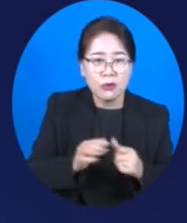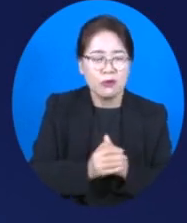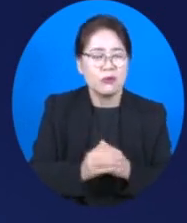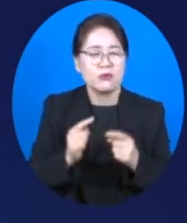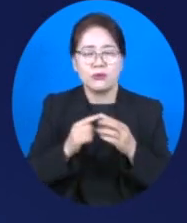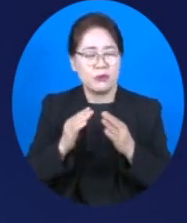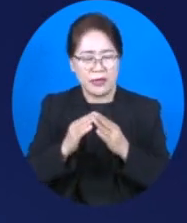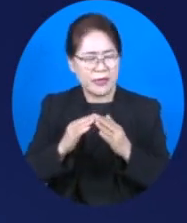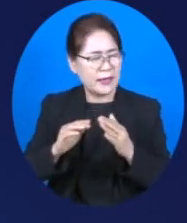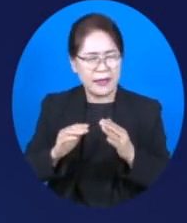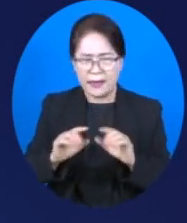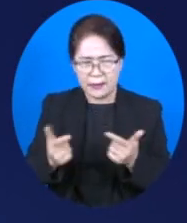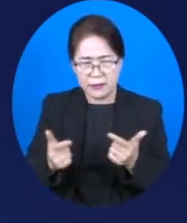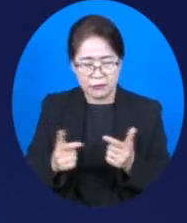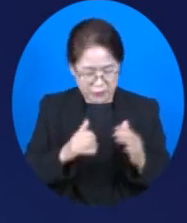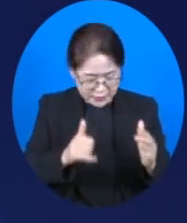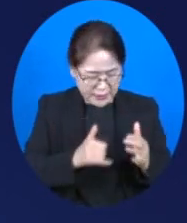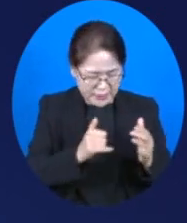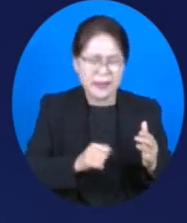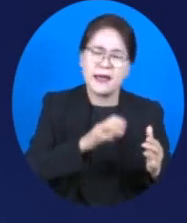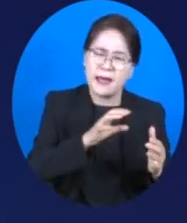아니에요. 세상입니다.